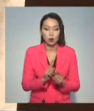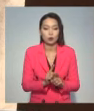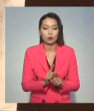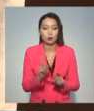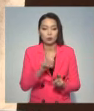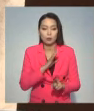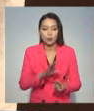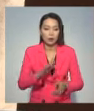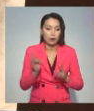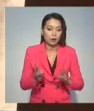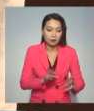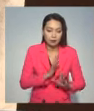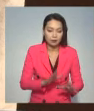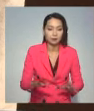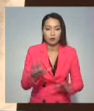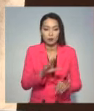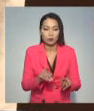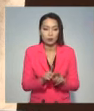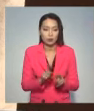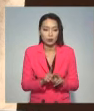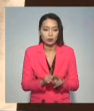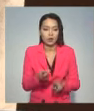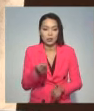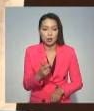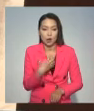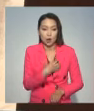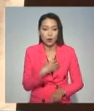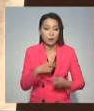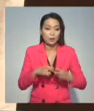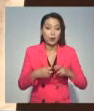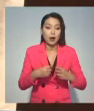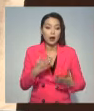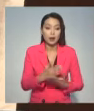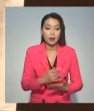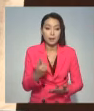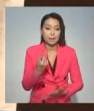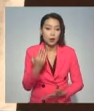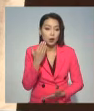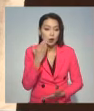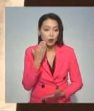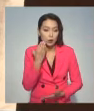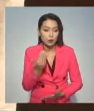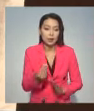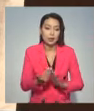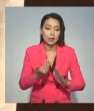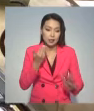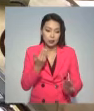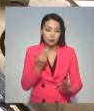болдырмау шаралары назардан қағыс қалып отыр. Екі өзекті мәселе бар. Бірінші, болжам жасау, ертерек алдын